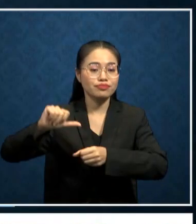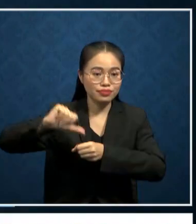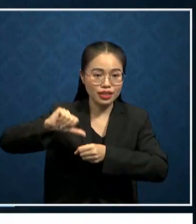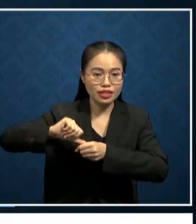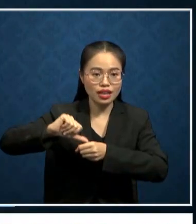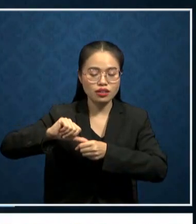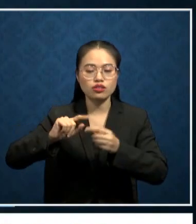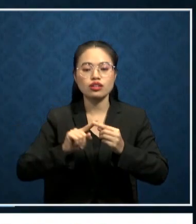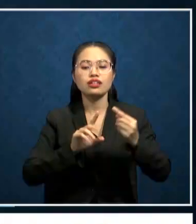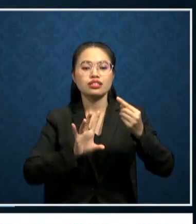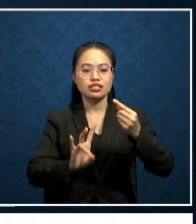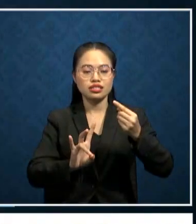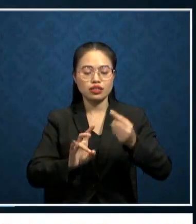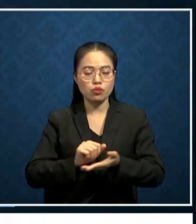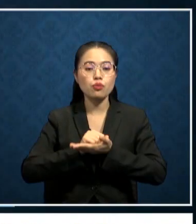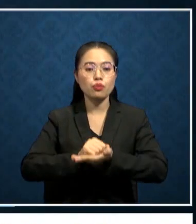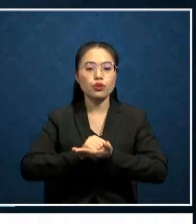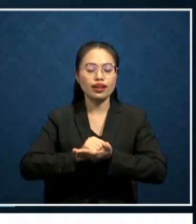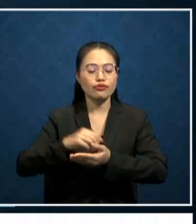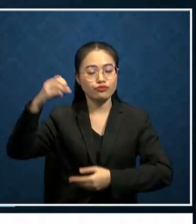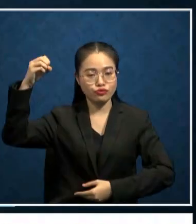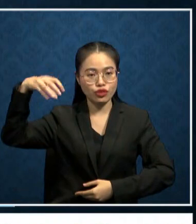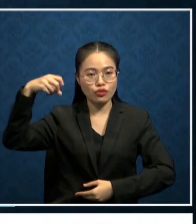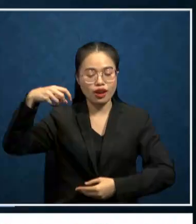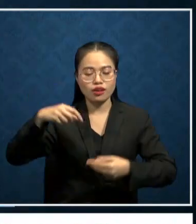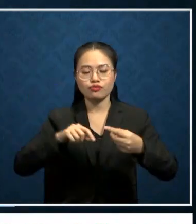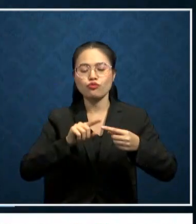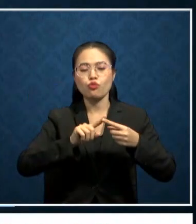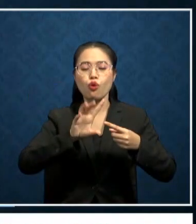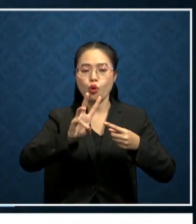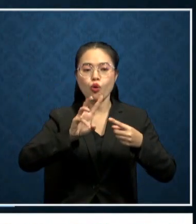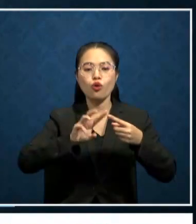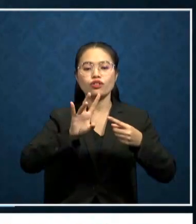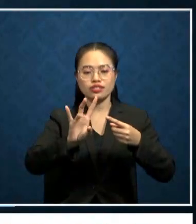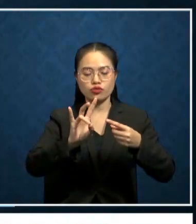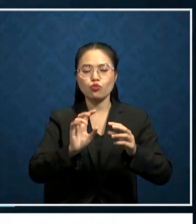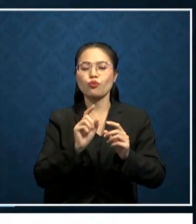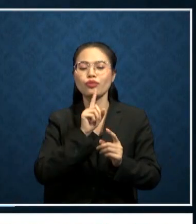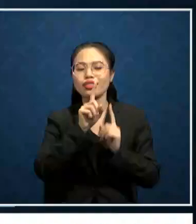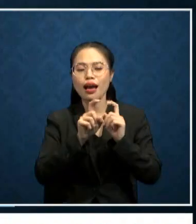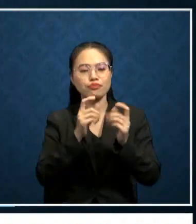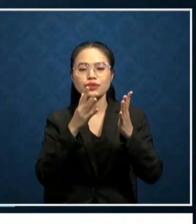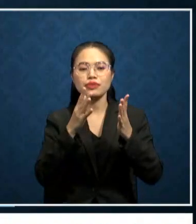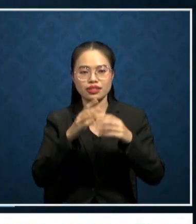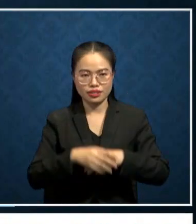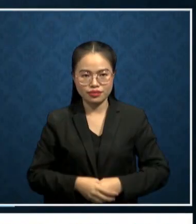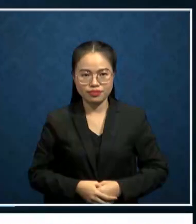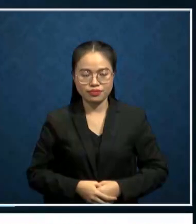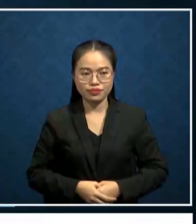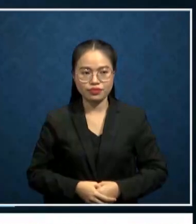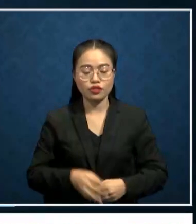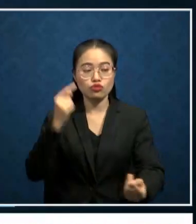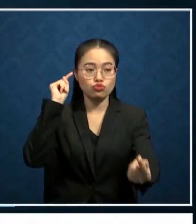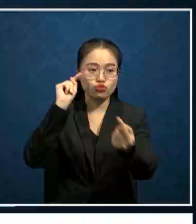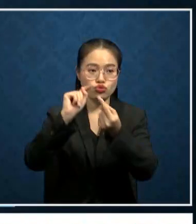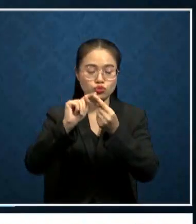ทบทวนมาตรฐานคุณภาพการให้บริการกิจการไฟฟ้าทั้ง 2หัวข้อไม่มีข้อสังเกตครับวัตถุประสงค์